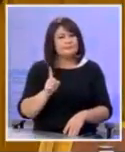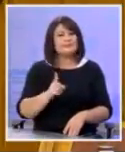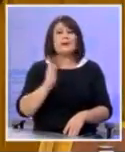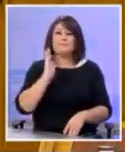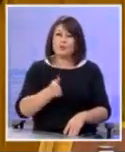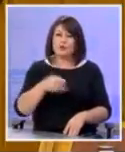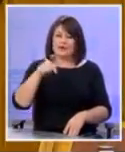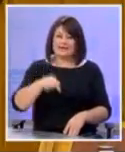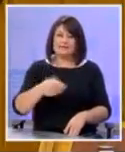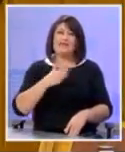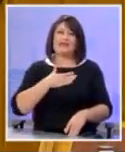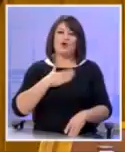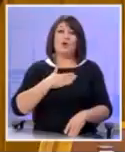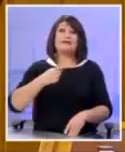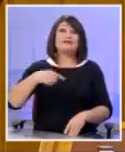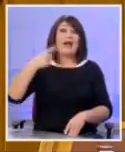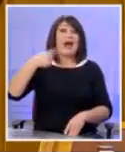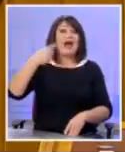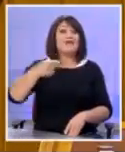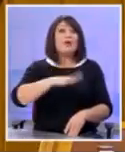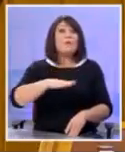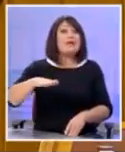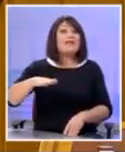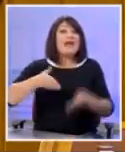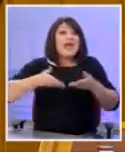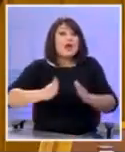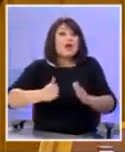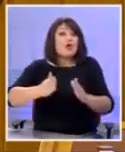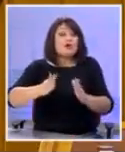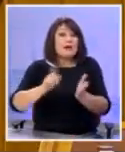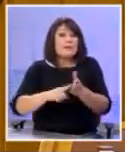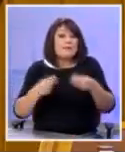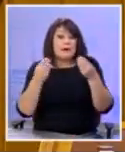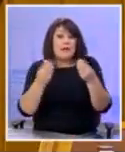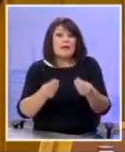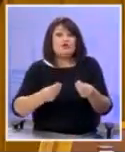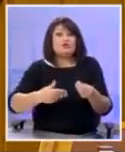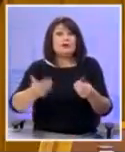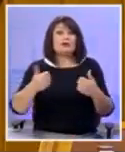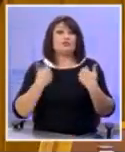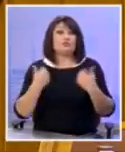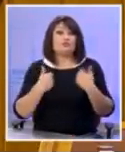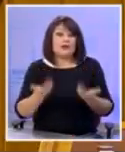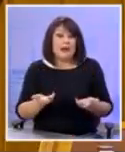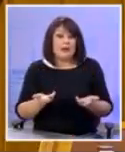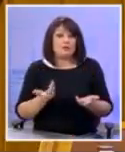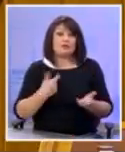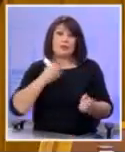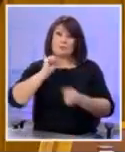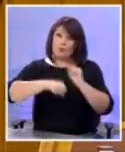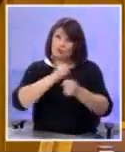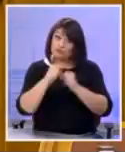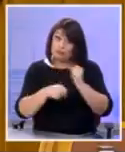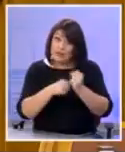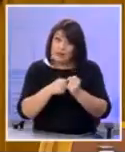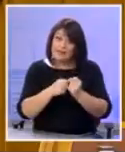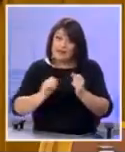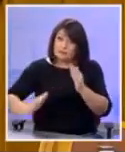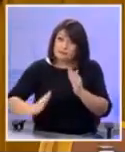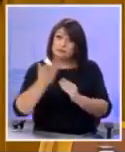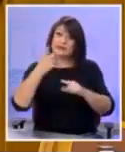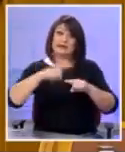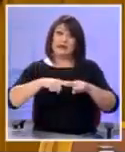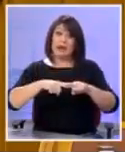να ανήκει σε εμάς, αλλά το αύριο ανήκει στα παιδιά και τα εγγόνια μας, ανήκει σε επόμενες γενιές. Στην προσπάθεια αυτή για την ανόρθωση της χώρας